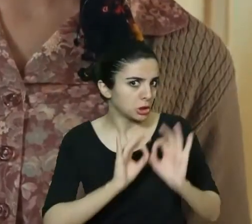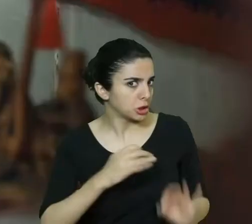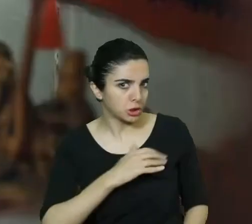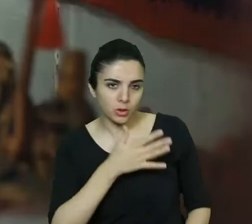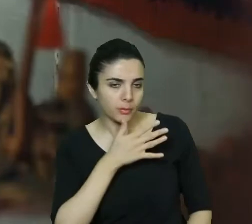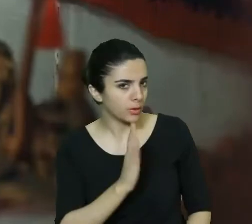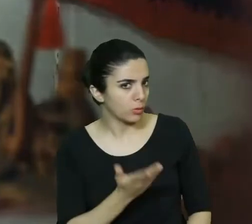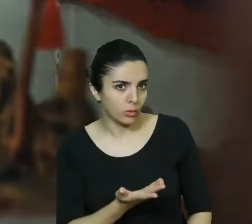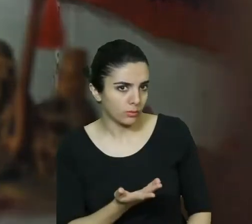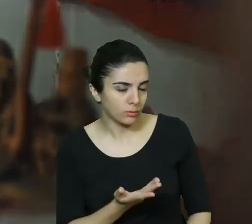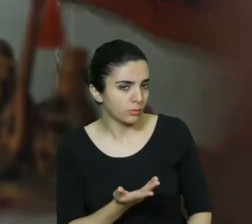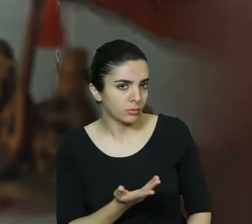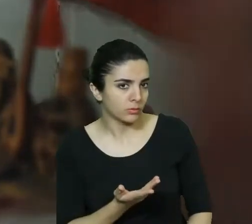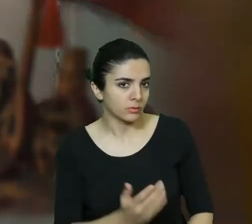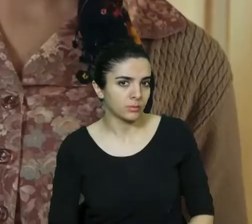bileyim?